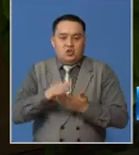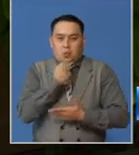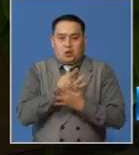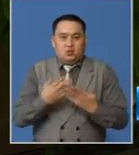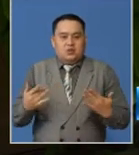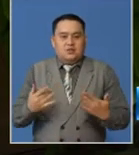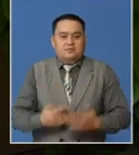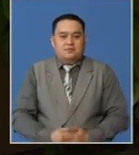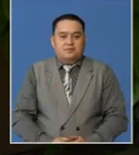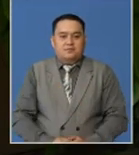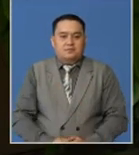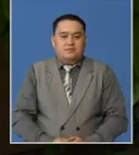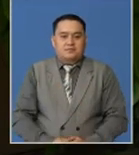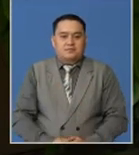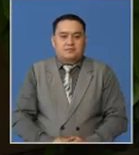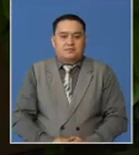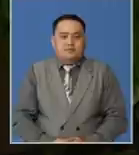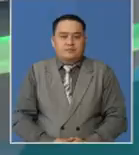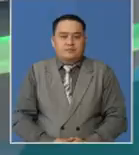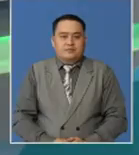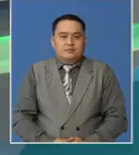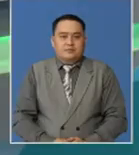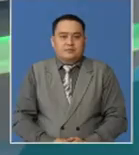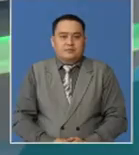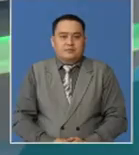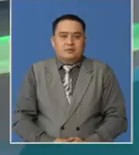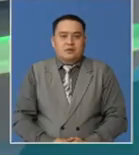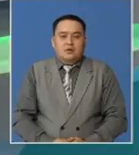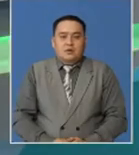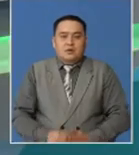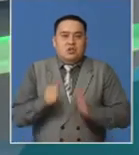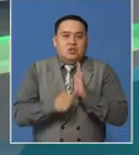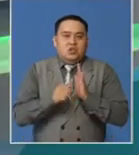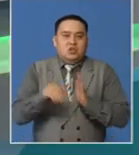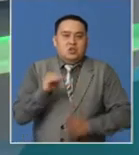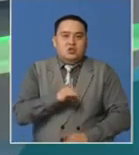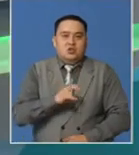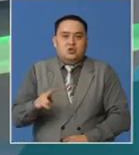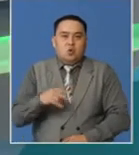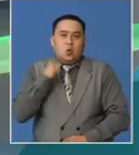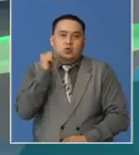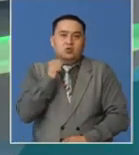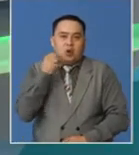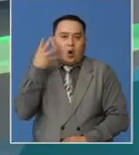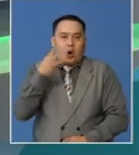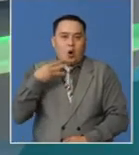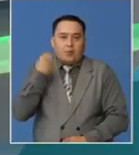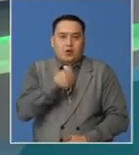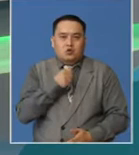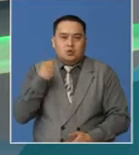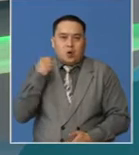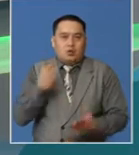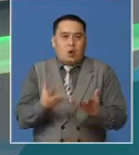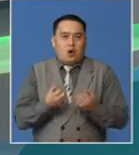чистой продукцией. 60 тысяч тонн сладкого корнеплода принял в прошедшем